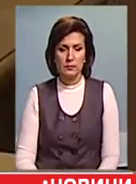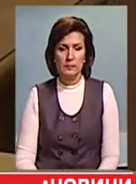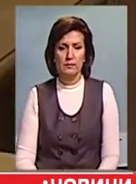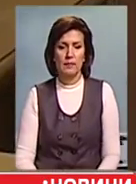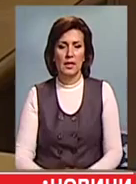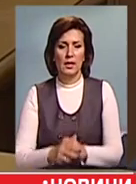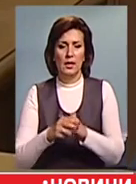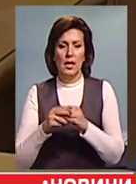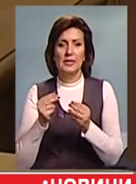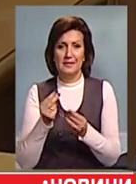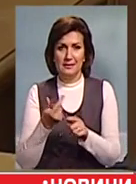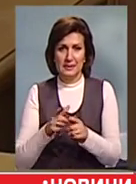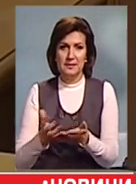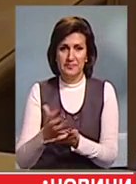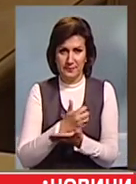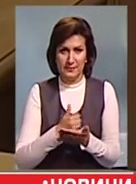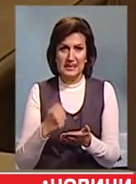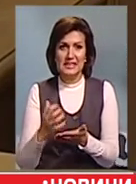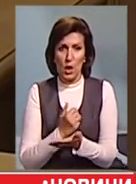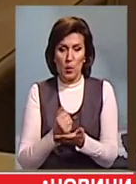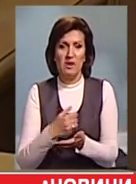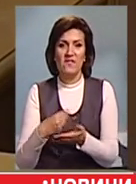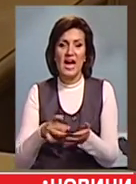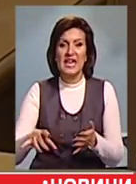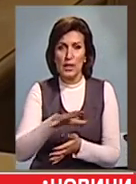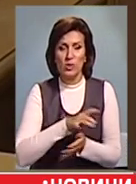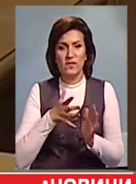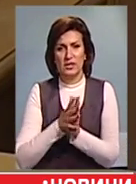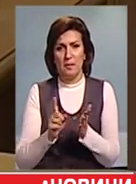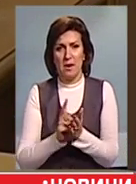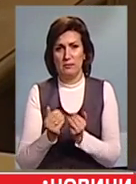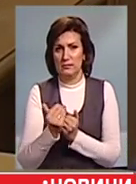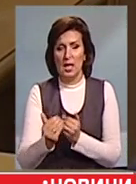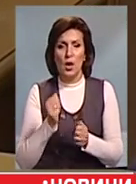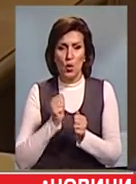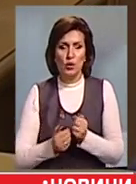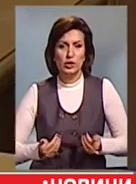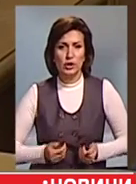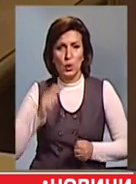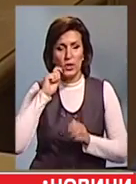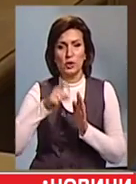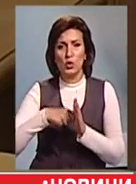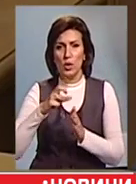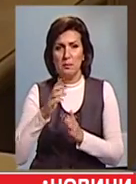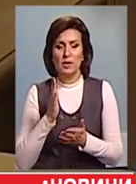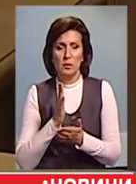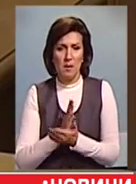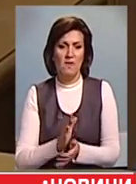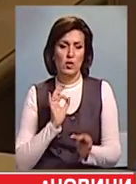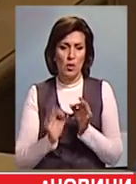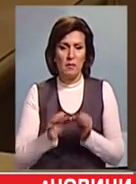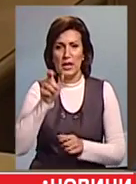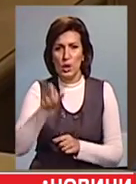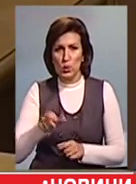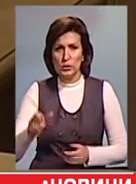Раз ці гроші заробив регіон, то й витрачатися вони мають на його благо. Аби кожен житель українського Донбасу мав нормальні людські